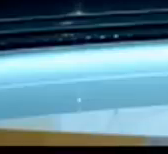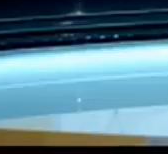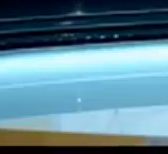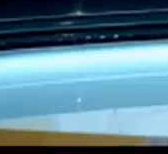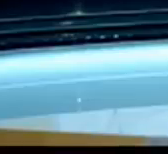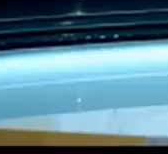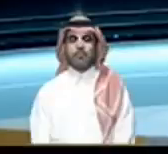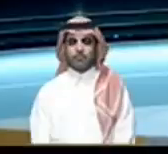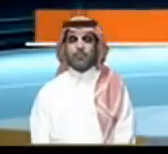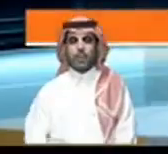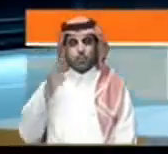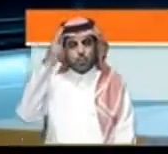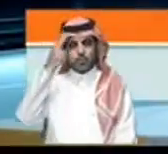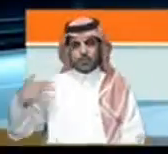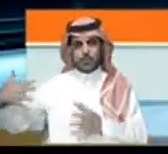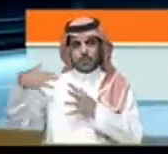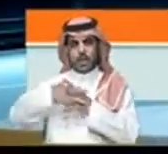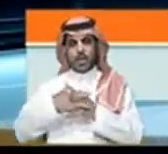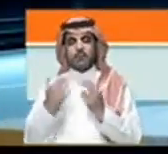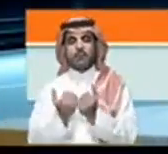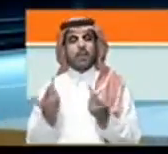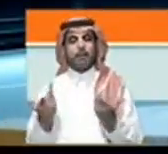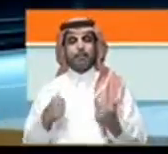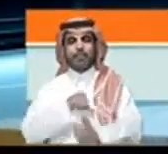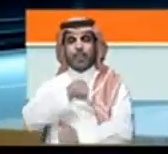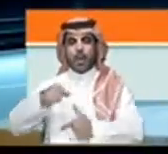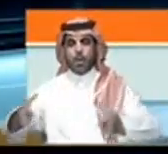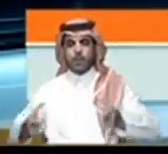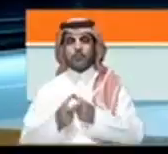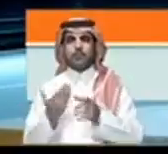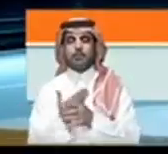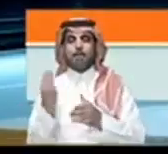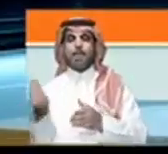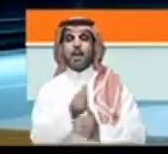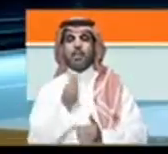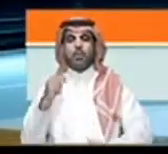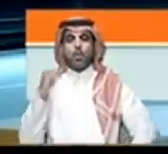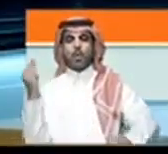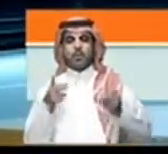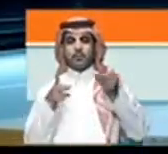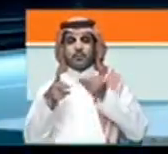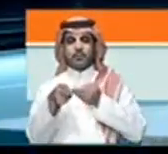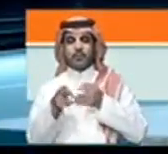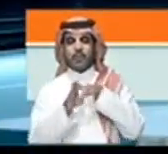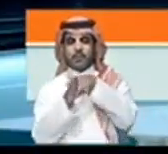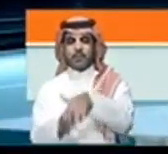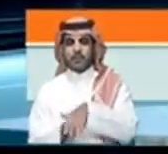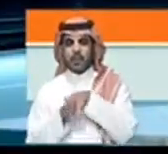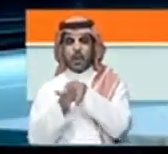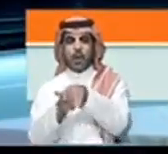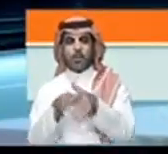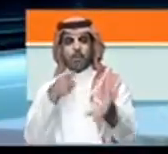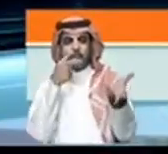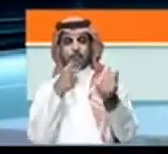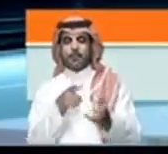وتشارك المملكه في الدوره السابعه عشر من معرض ابوظبي الدولي للصيد والفروسيه فعاليات